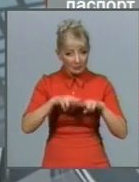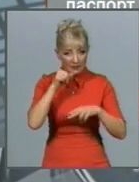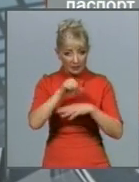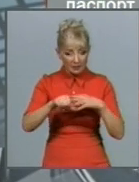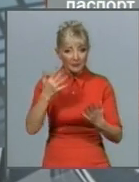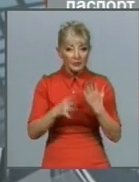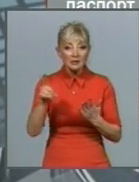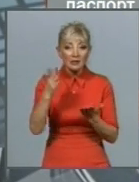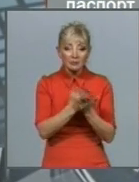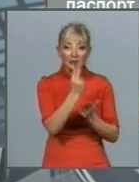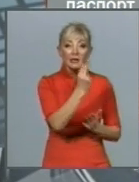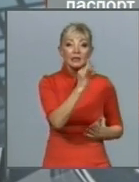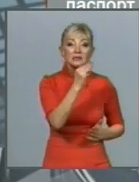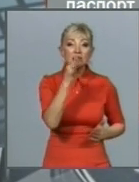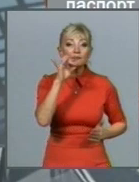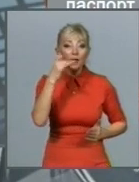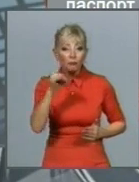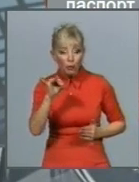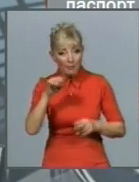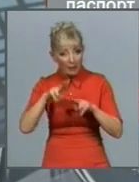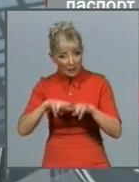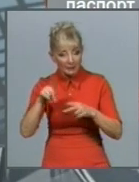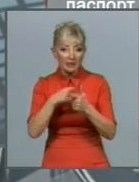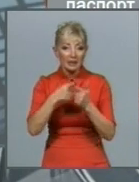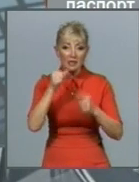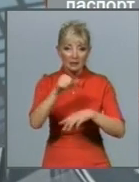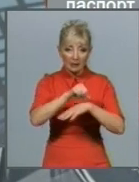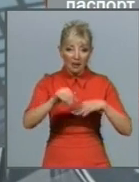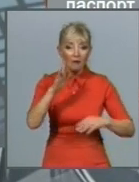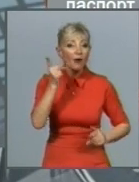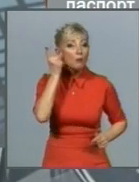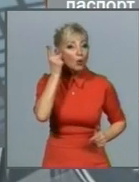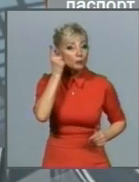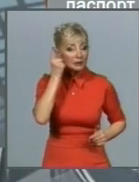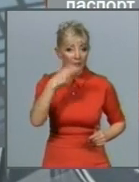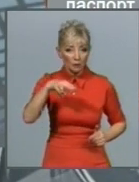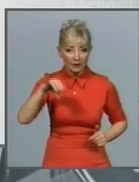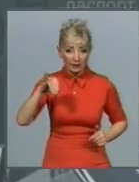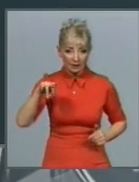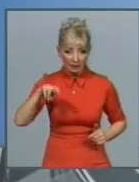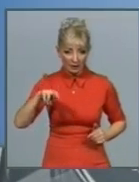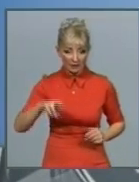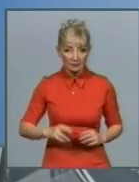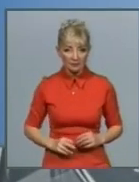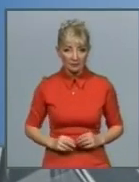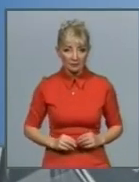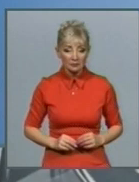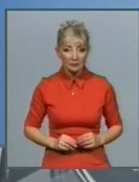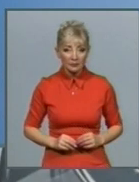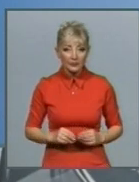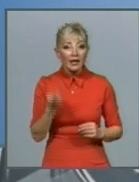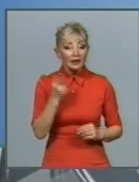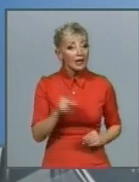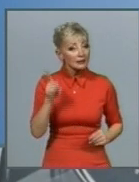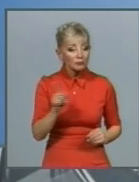вони мають цифровий паспорт або закордонний цифровий паспорт у мобільному застосунку «Дія». Тож для того,